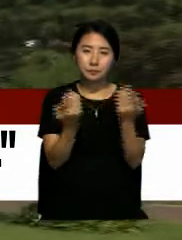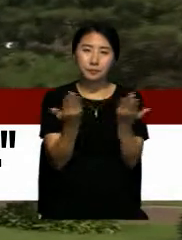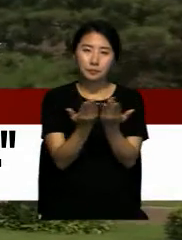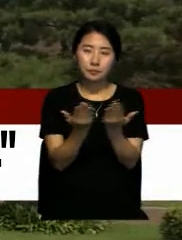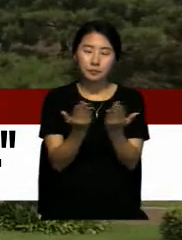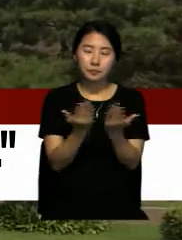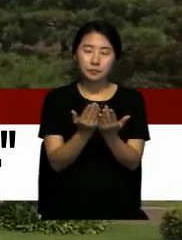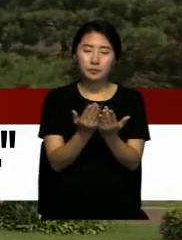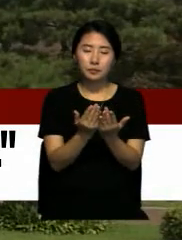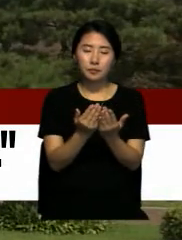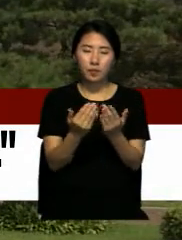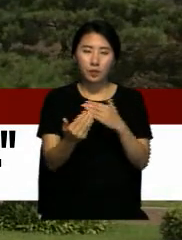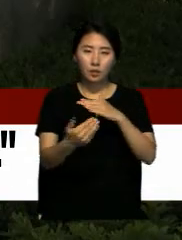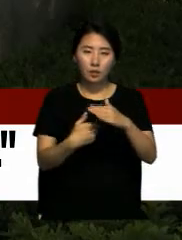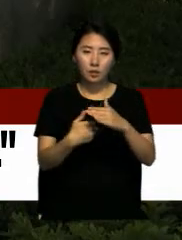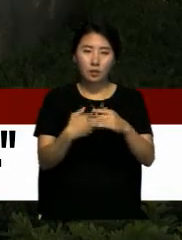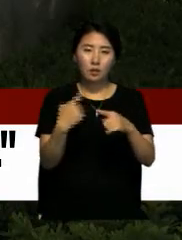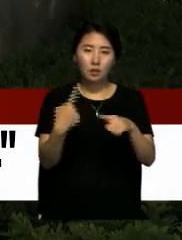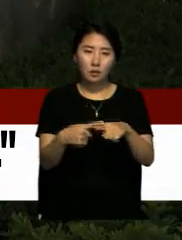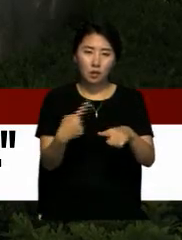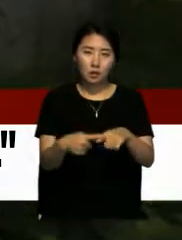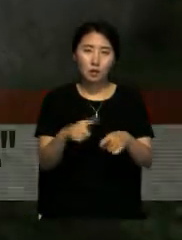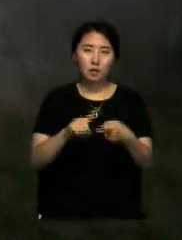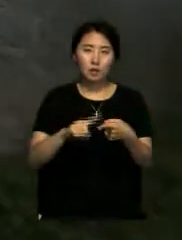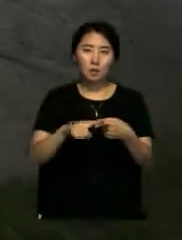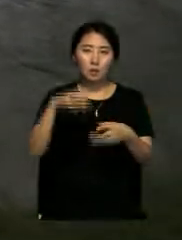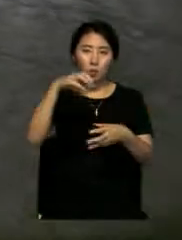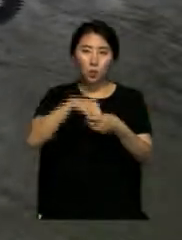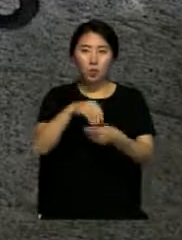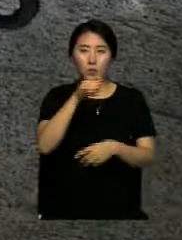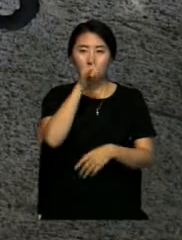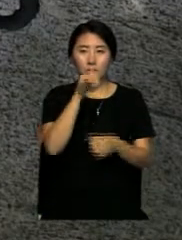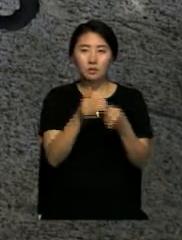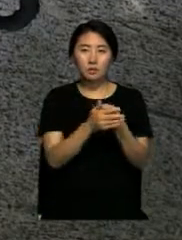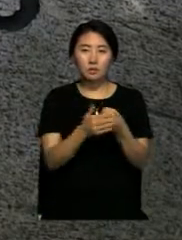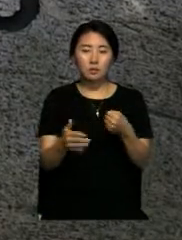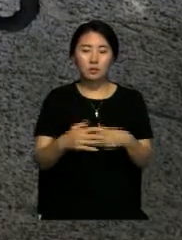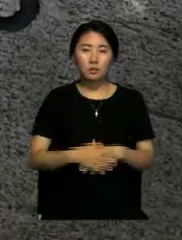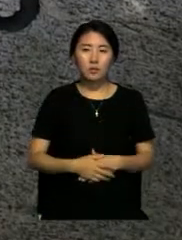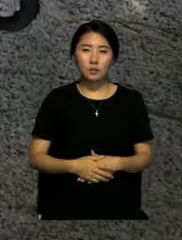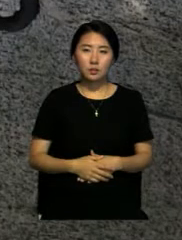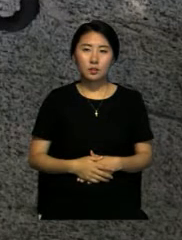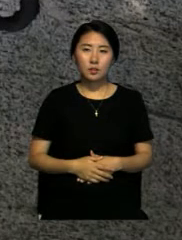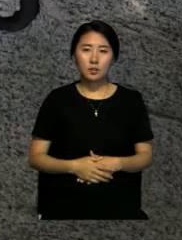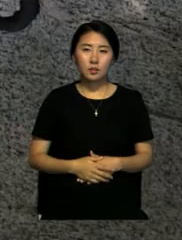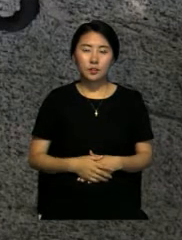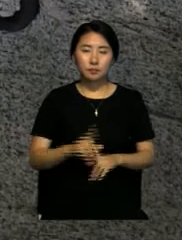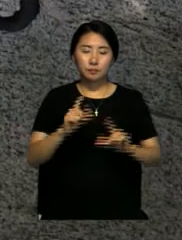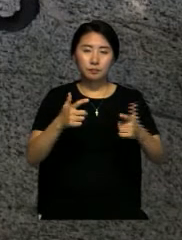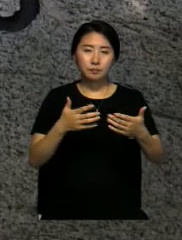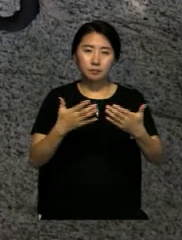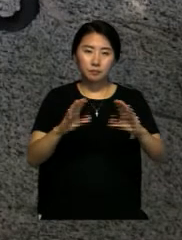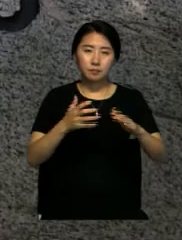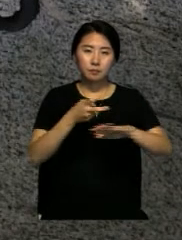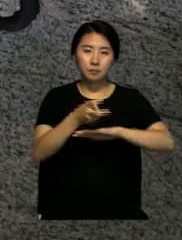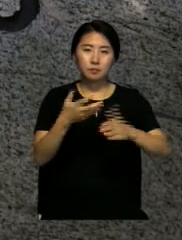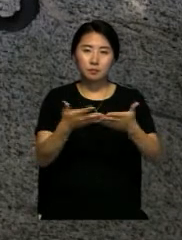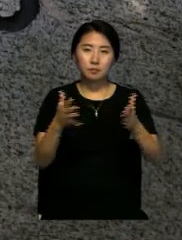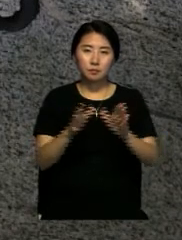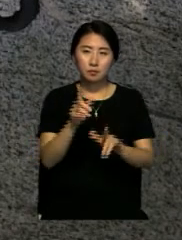조사가 예비 타당성 조사 내용을 포함하고 있다는 겁니다. 기재부나 국토부나